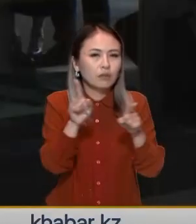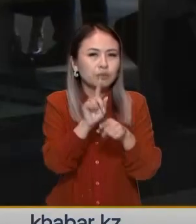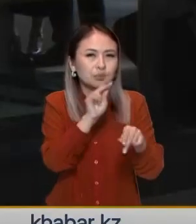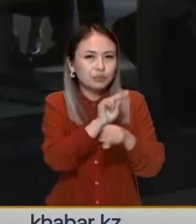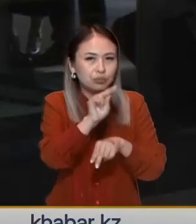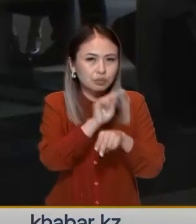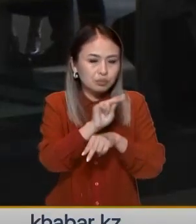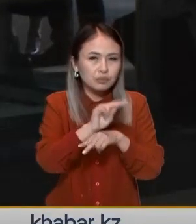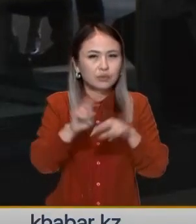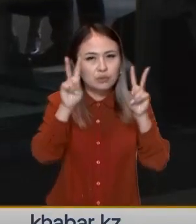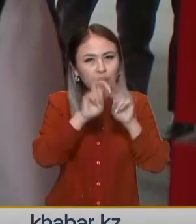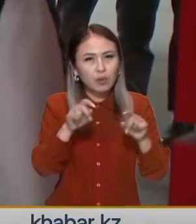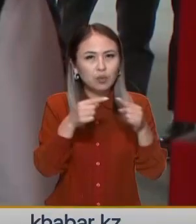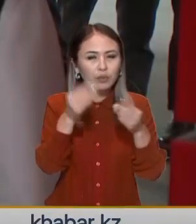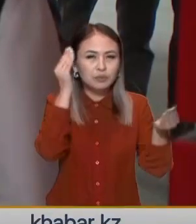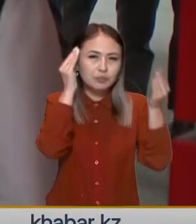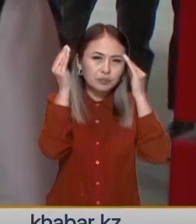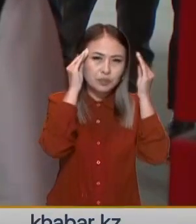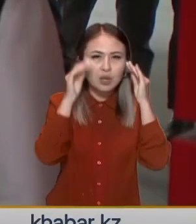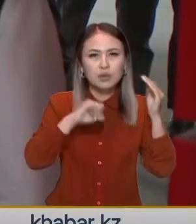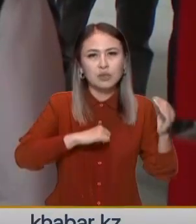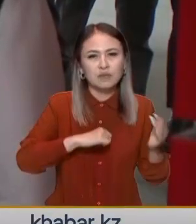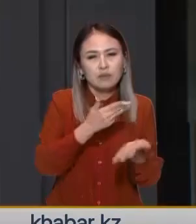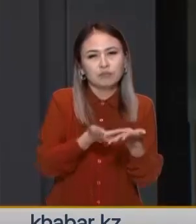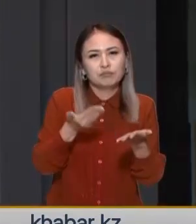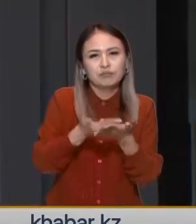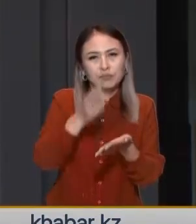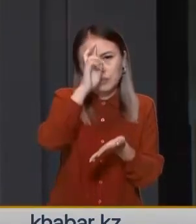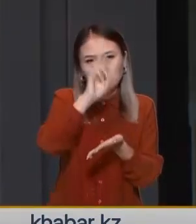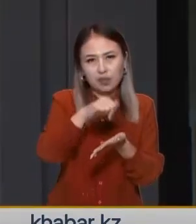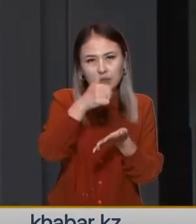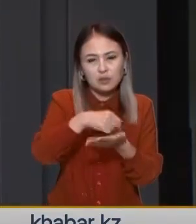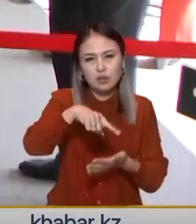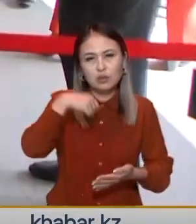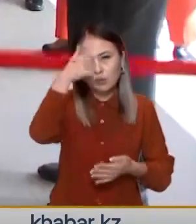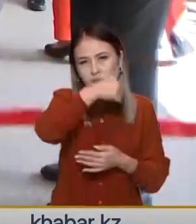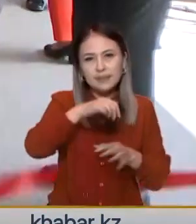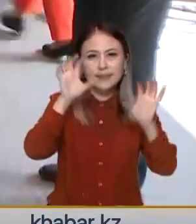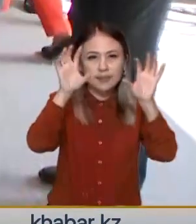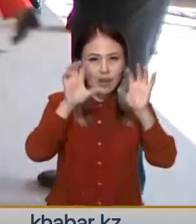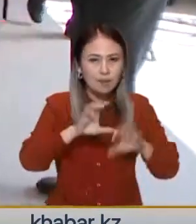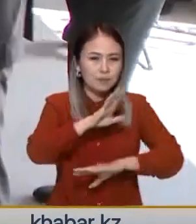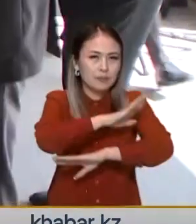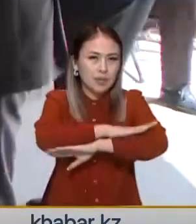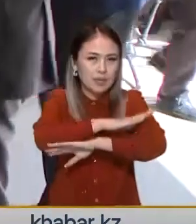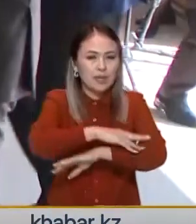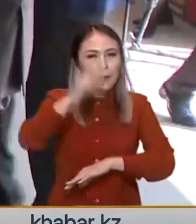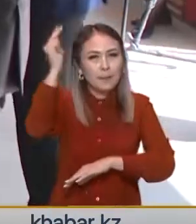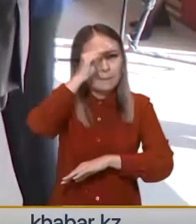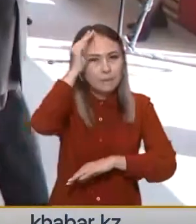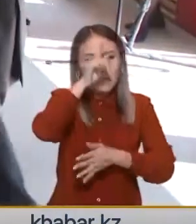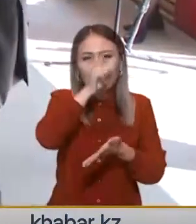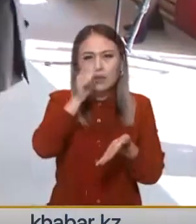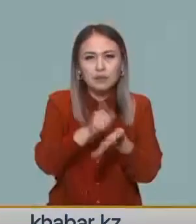мен нақты кейстерді зерттеп, халыққа заңгерлік кеңес береді. Мемлекет басшысы биылғы жолдауында заң мен тәртіп, білім мен парасат